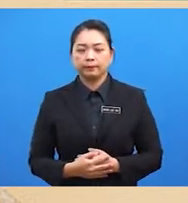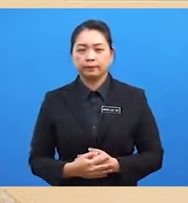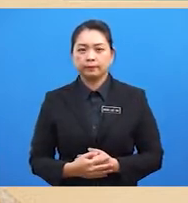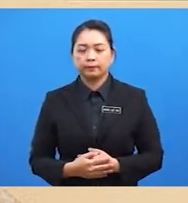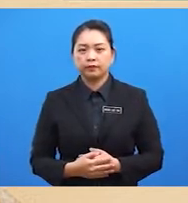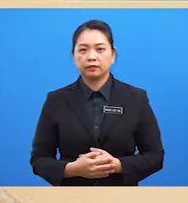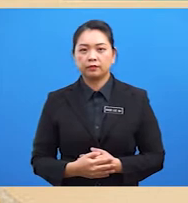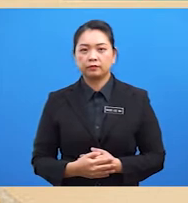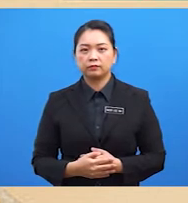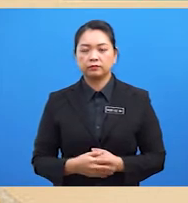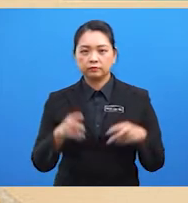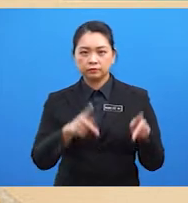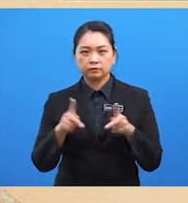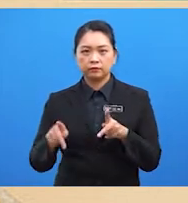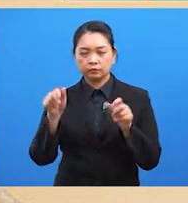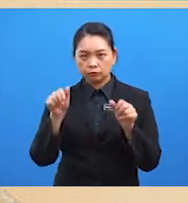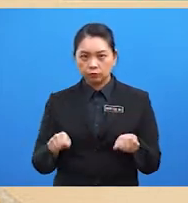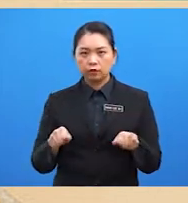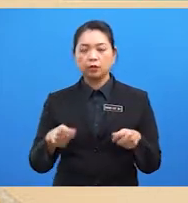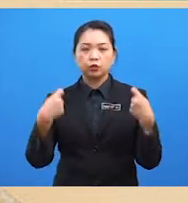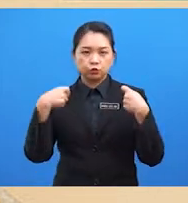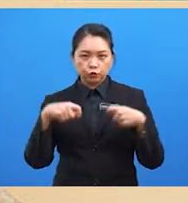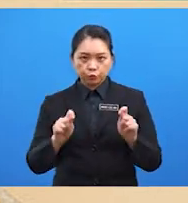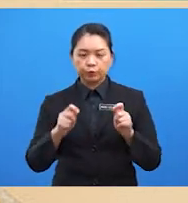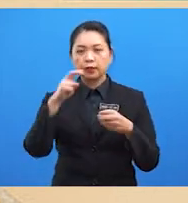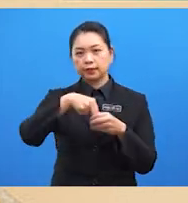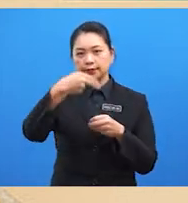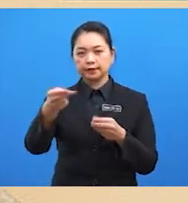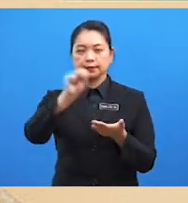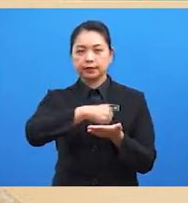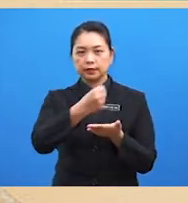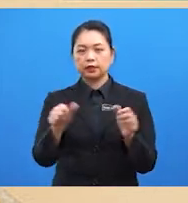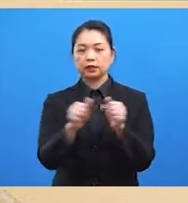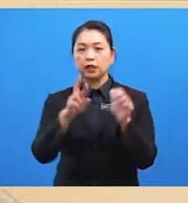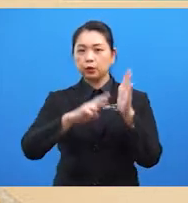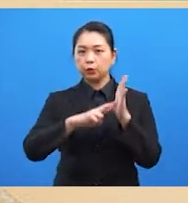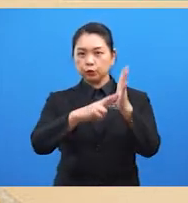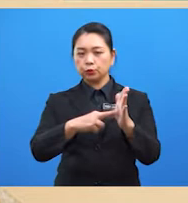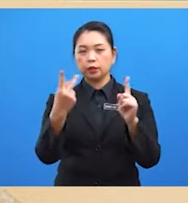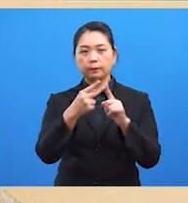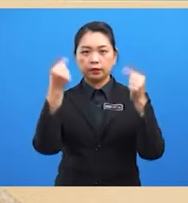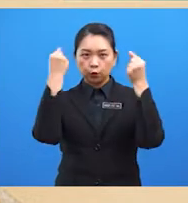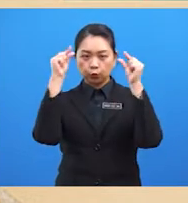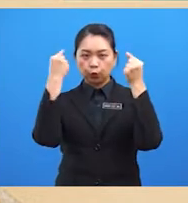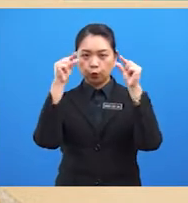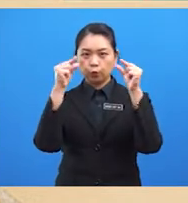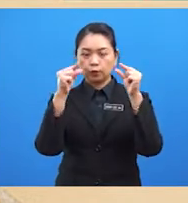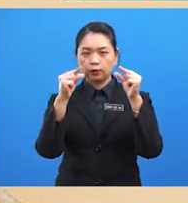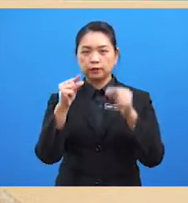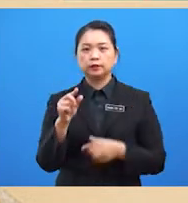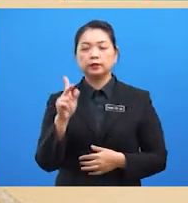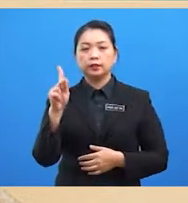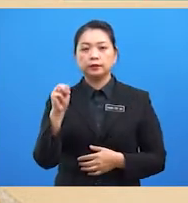Para pelajar boleh cuba menghasilkan syair dengan merujuk kepada guru subjek